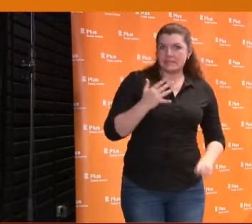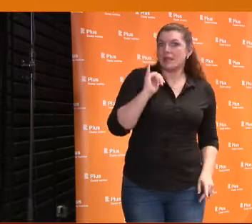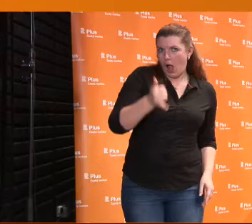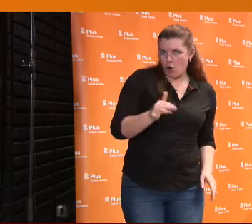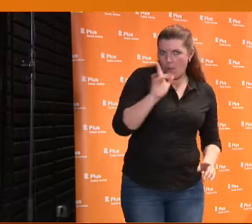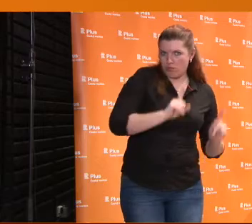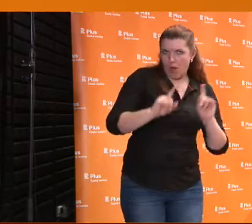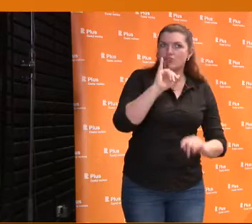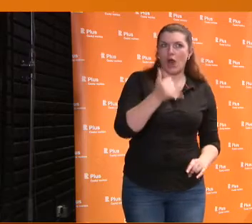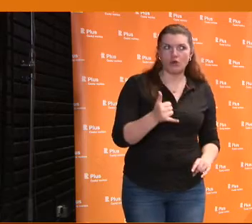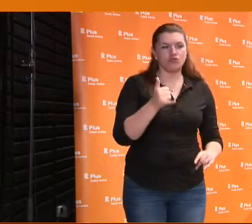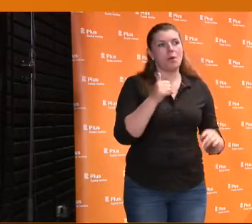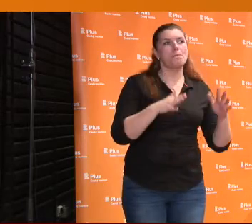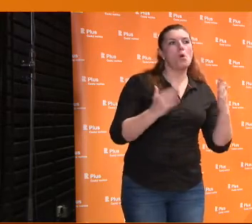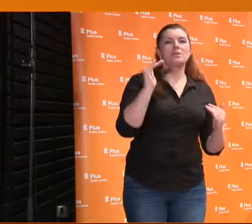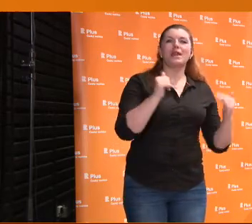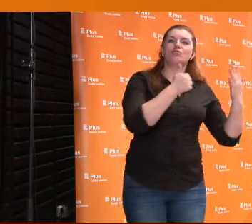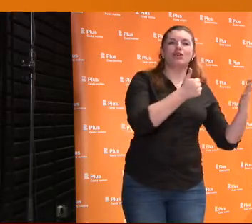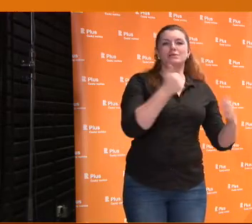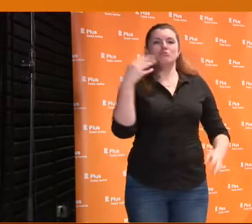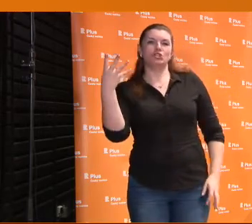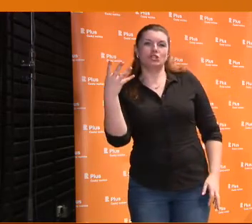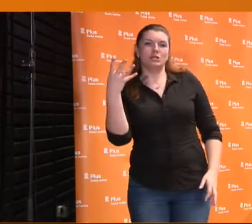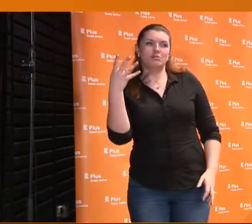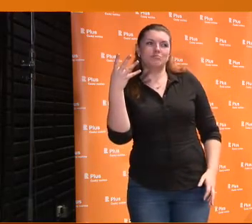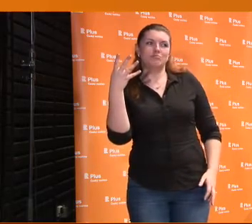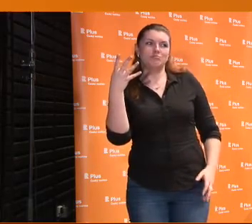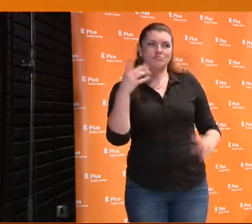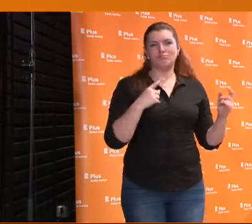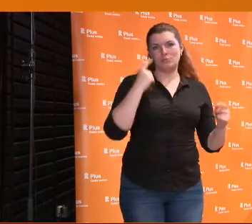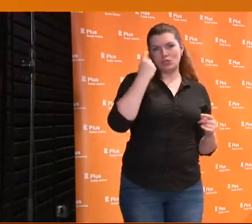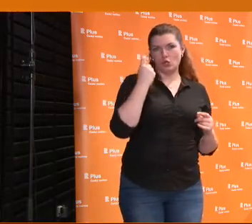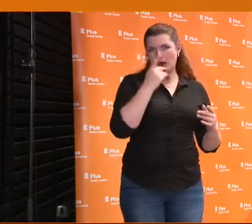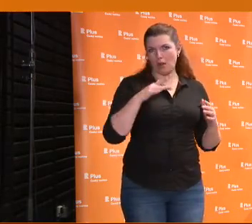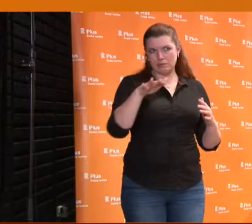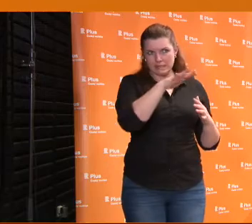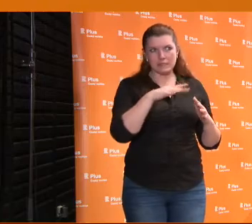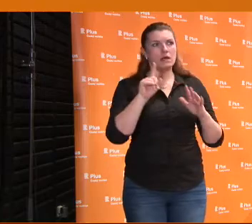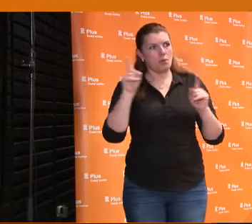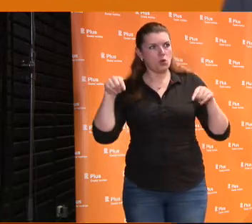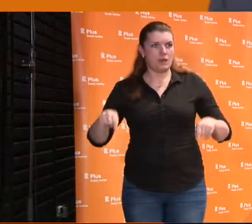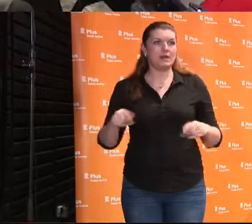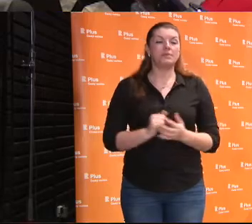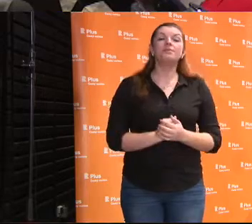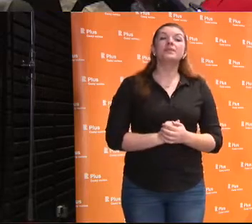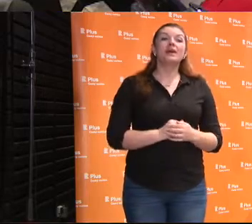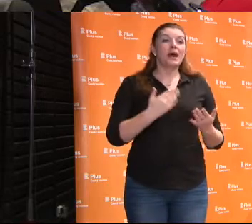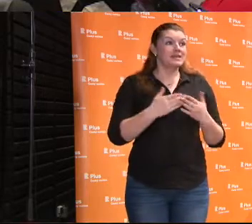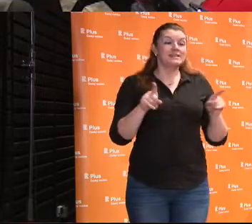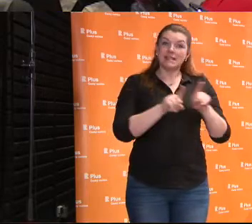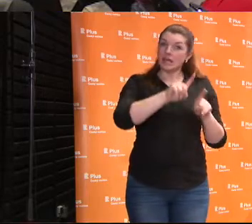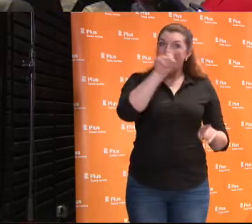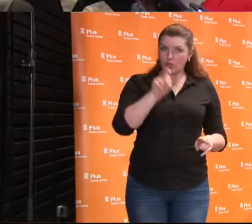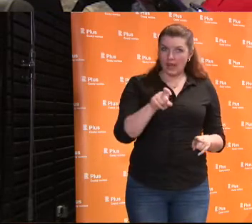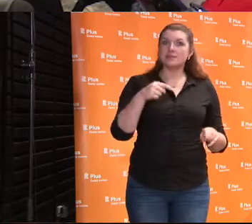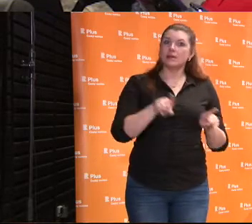ten poměr je, dejme tomu, 6-4, ať už na sociálních sítích nebo tady v sále. No a my jsme se vlastně ptali na stejnou